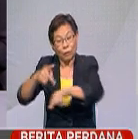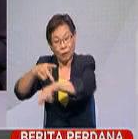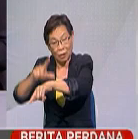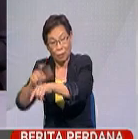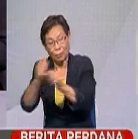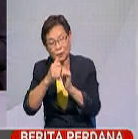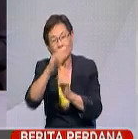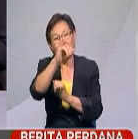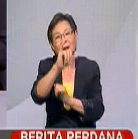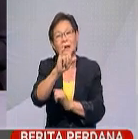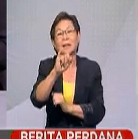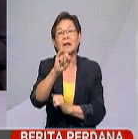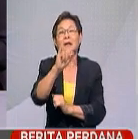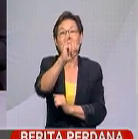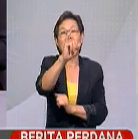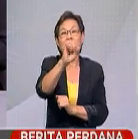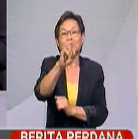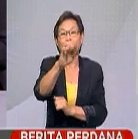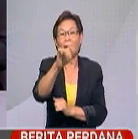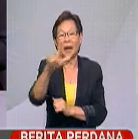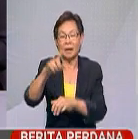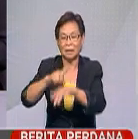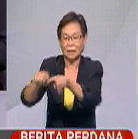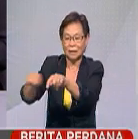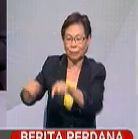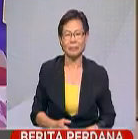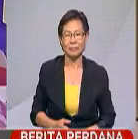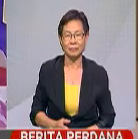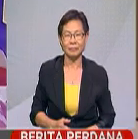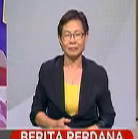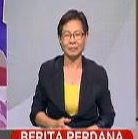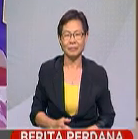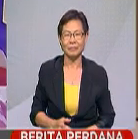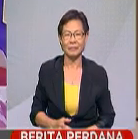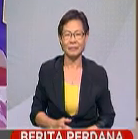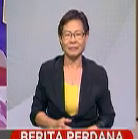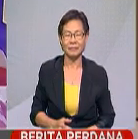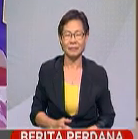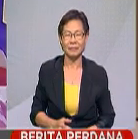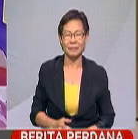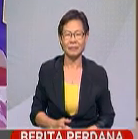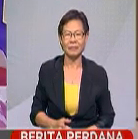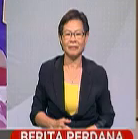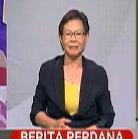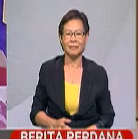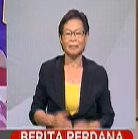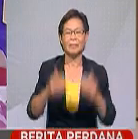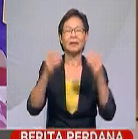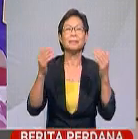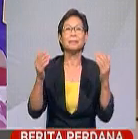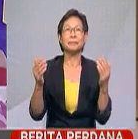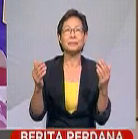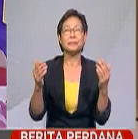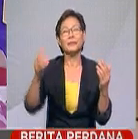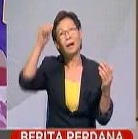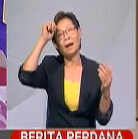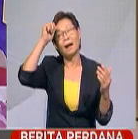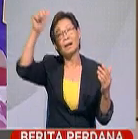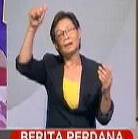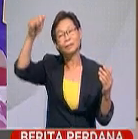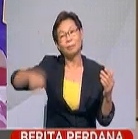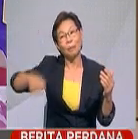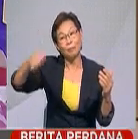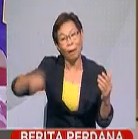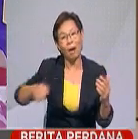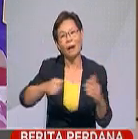kita bersama Ismail Adnan di lokasi. Ismail. Bin Muhammad, the Honourable Prime Minister. Bismillahirrahmanirrahim. Assalamualaikum